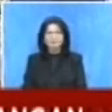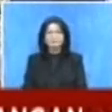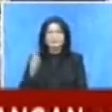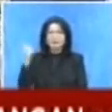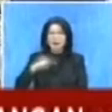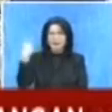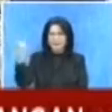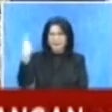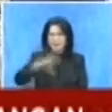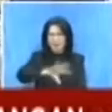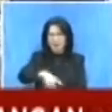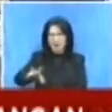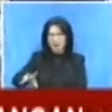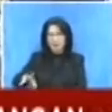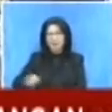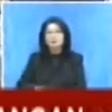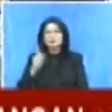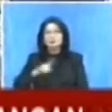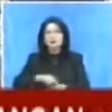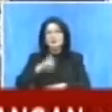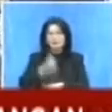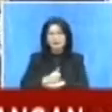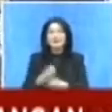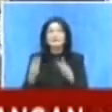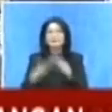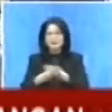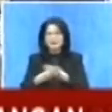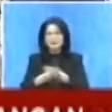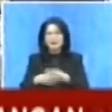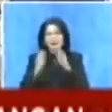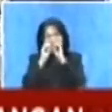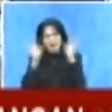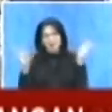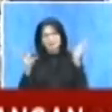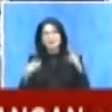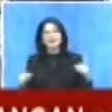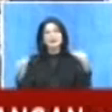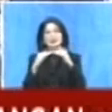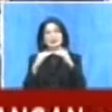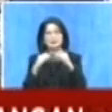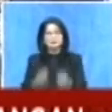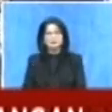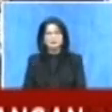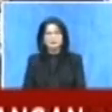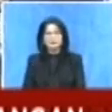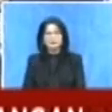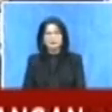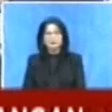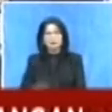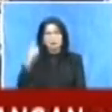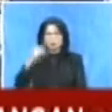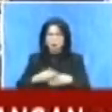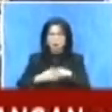pemerintah daerah berjalan efisien, efektif, transparan, dan berkeadilan. Penajaman juga kita lakukan